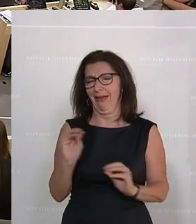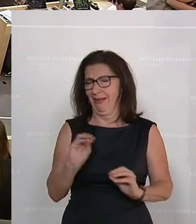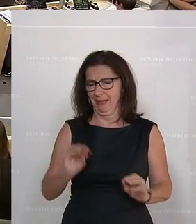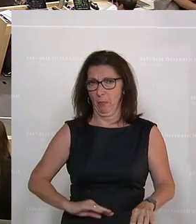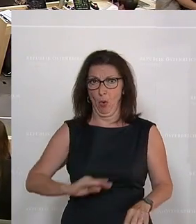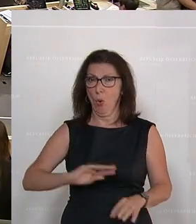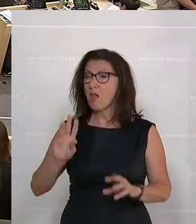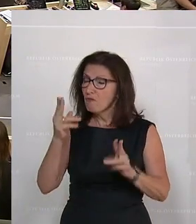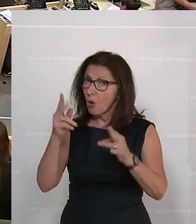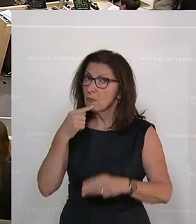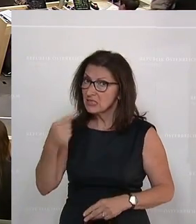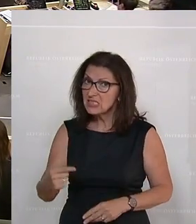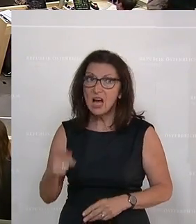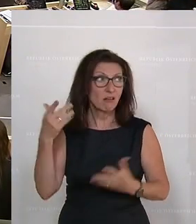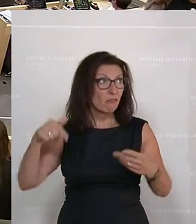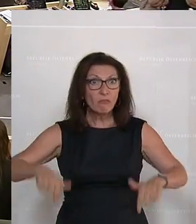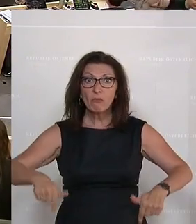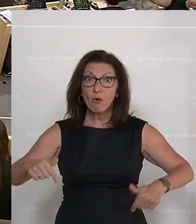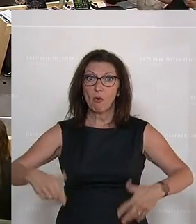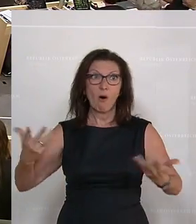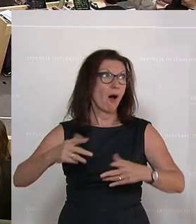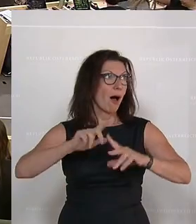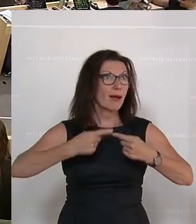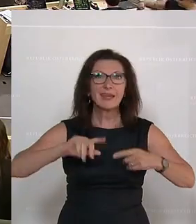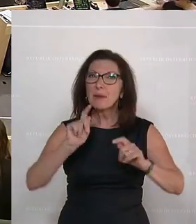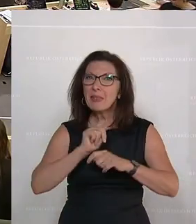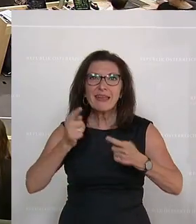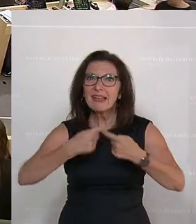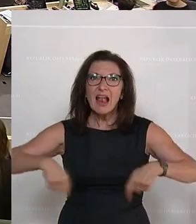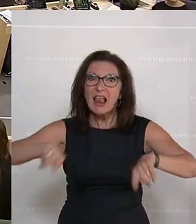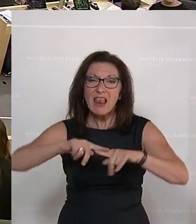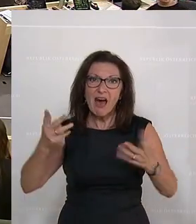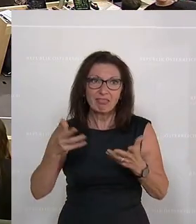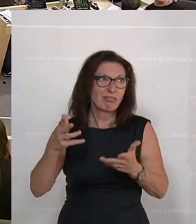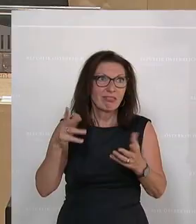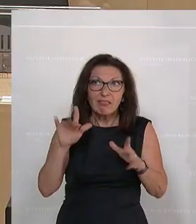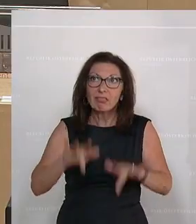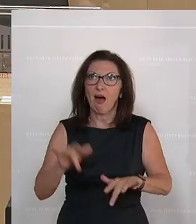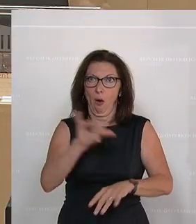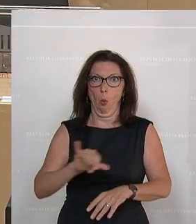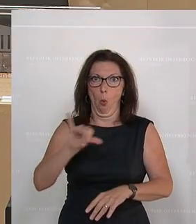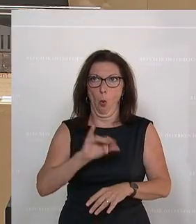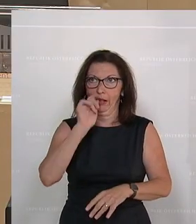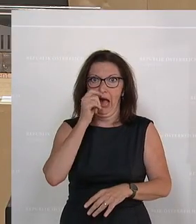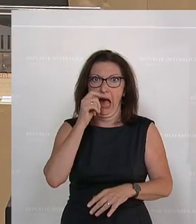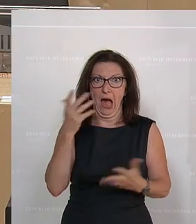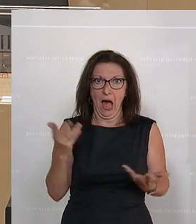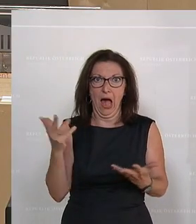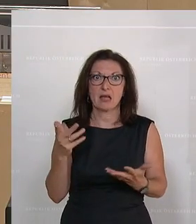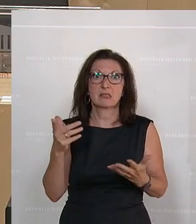auf dieser welt von einem land öl oder gas bekommen das nicht irgendwo aktuell einen krieg führt in kriegerische